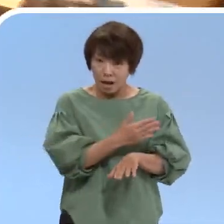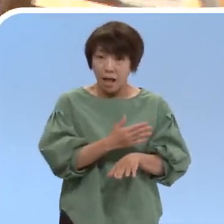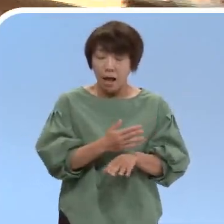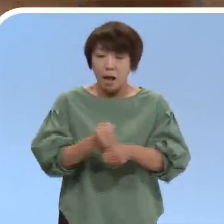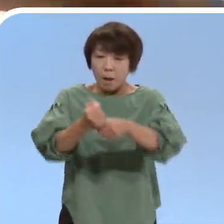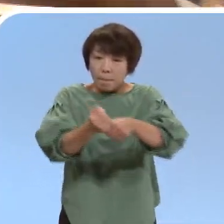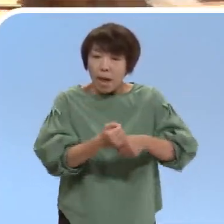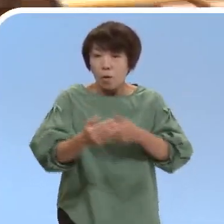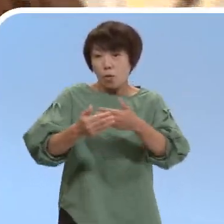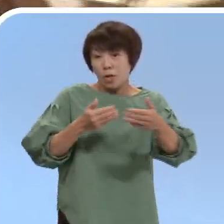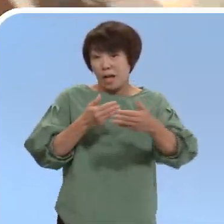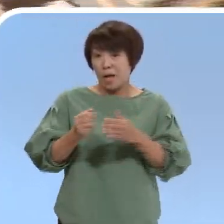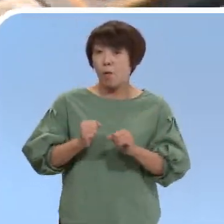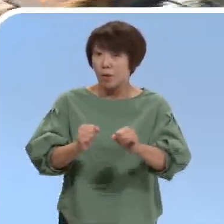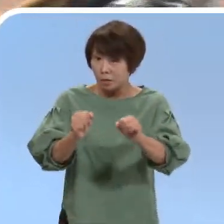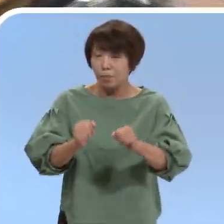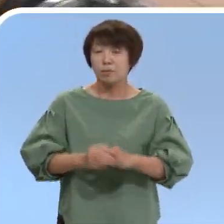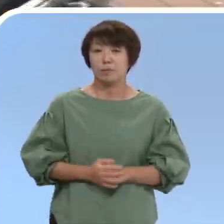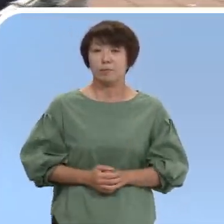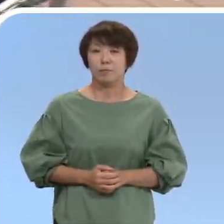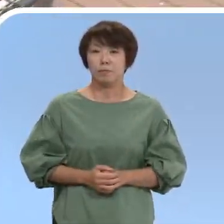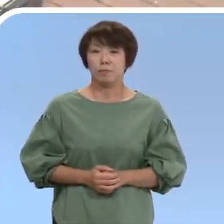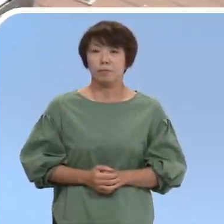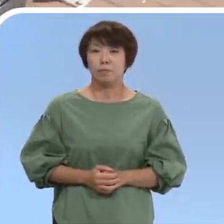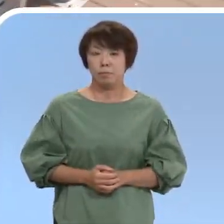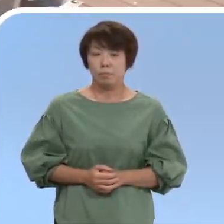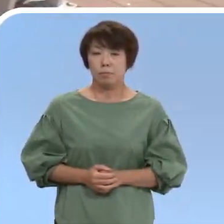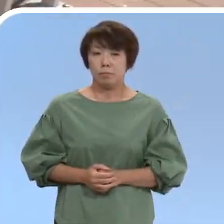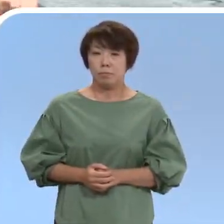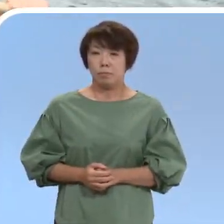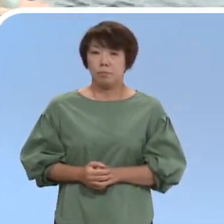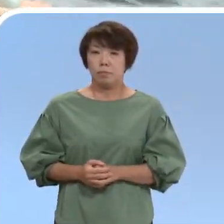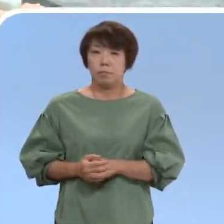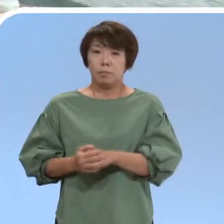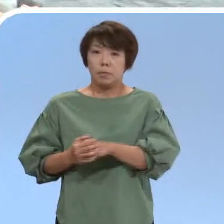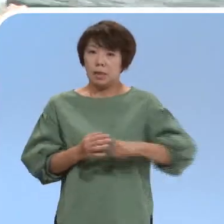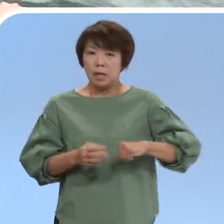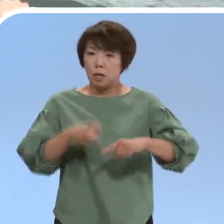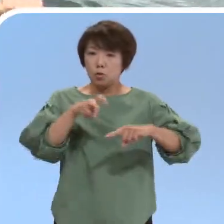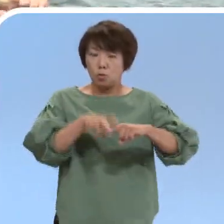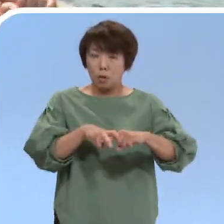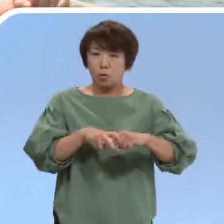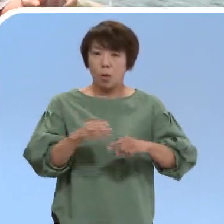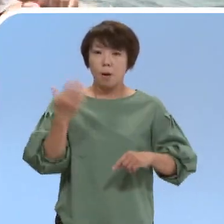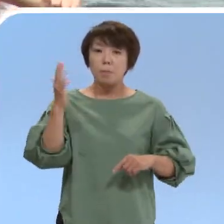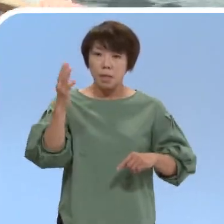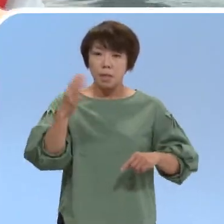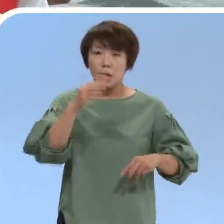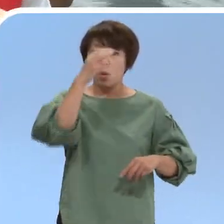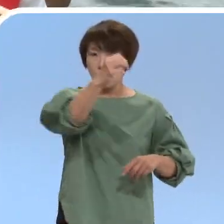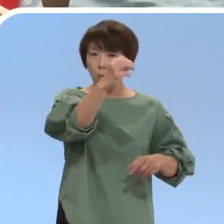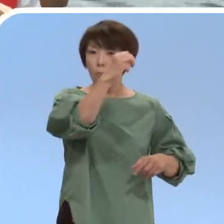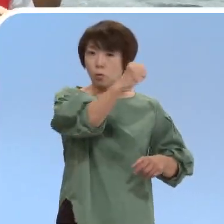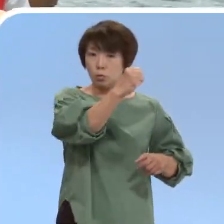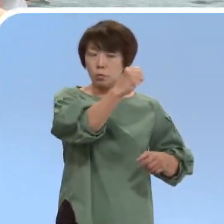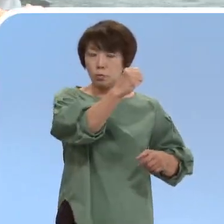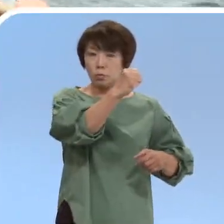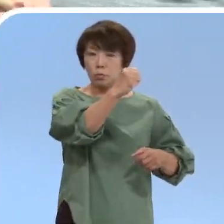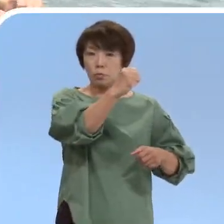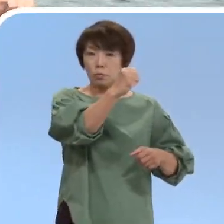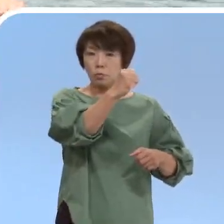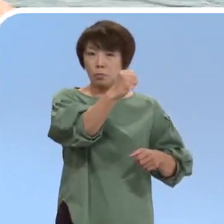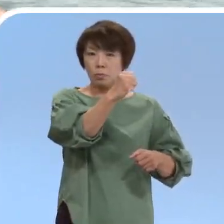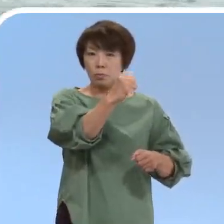それでは、いよいよペーロン乗船体験です。 左側の方は、右手が上です。右手が上